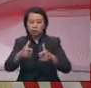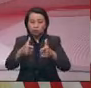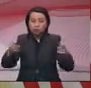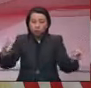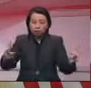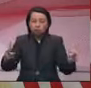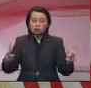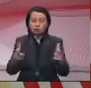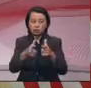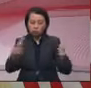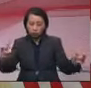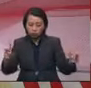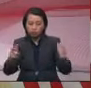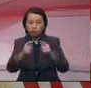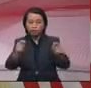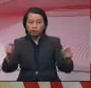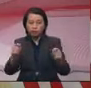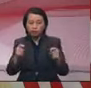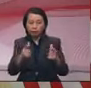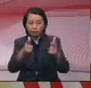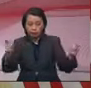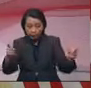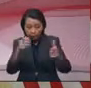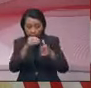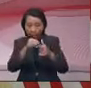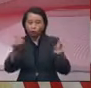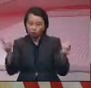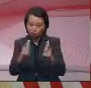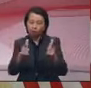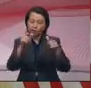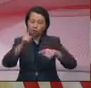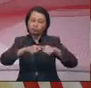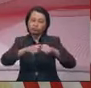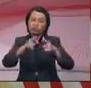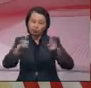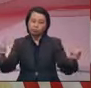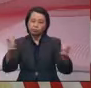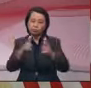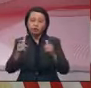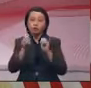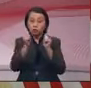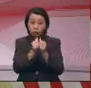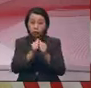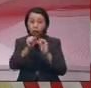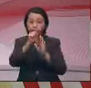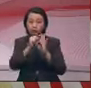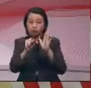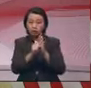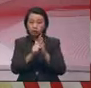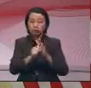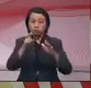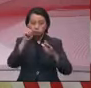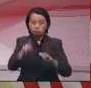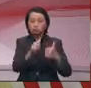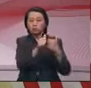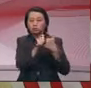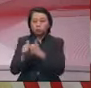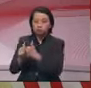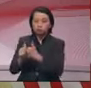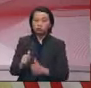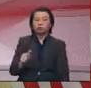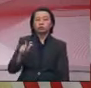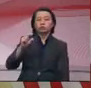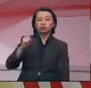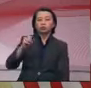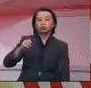keluasan tempat dan dengan syarat adanya pematuhan apa